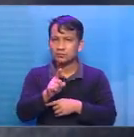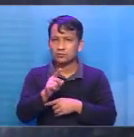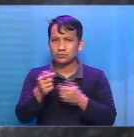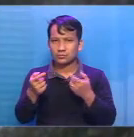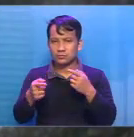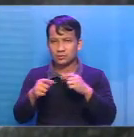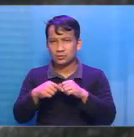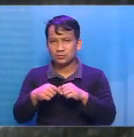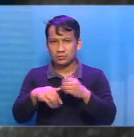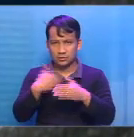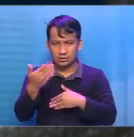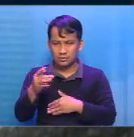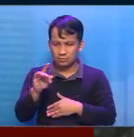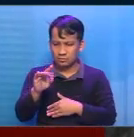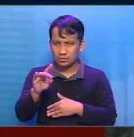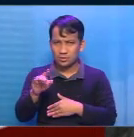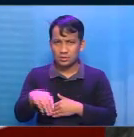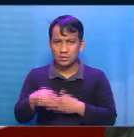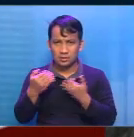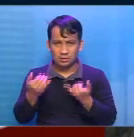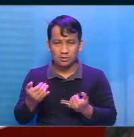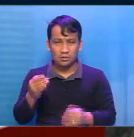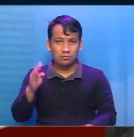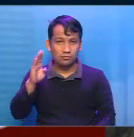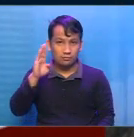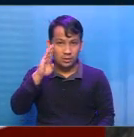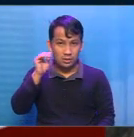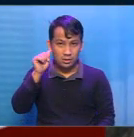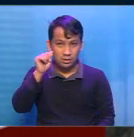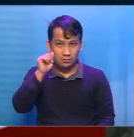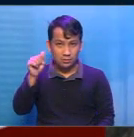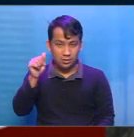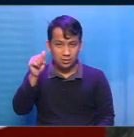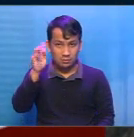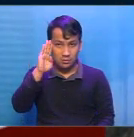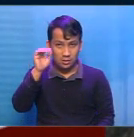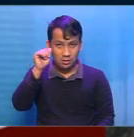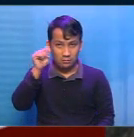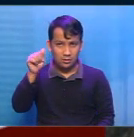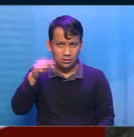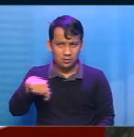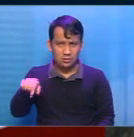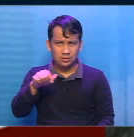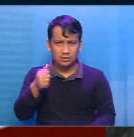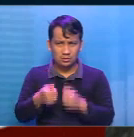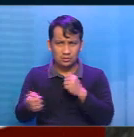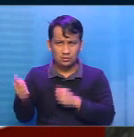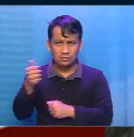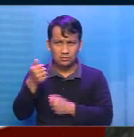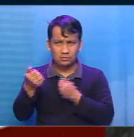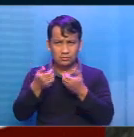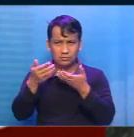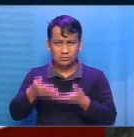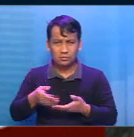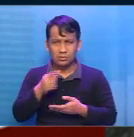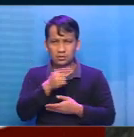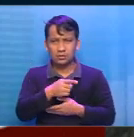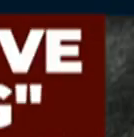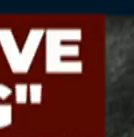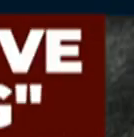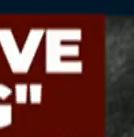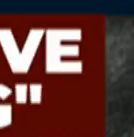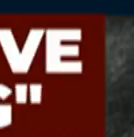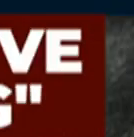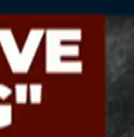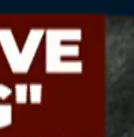Sa 18th Congress, si Benny Abante naman ang naupong minority leader. Suporta din ng administrasyon, ang tawag ni Abante sa